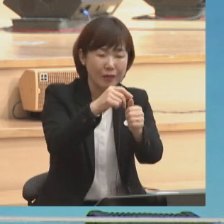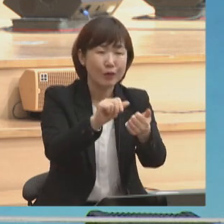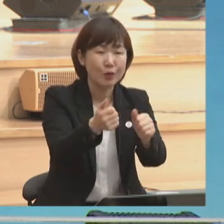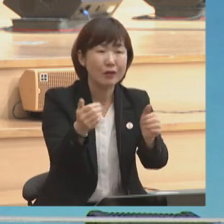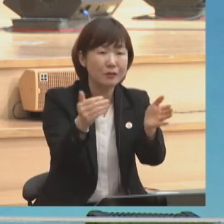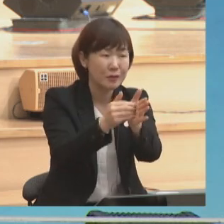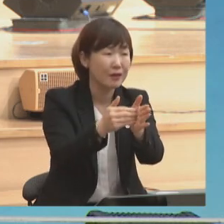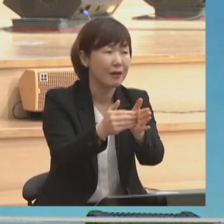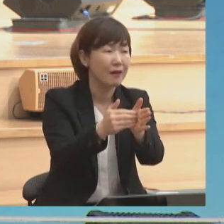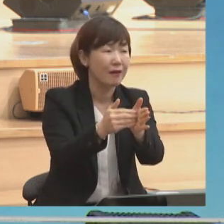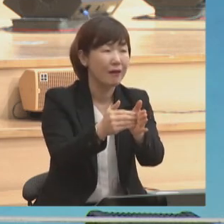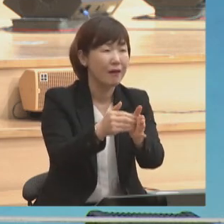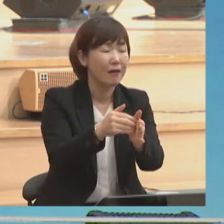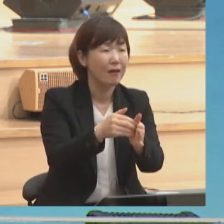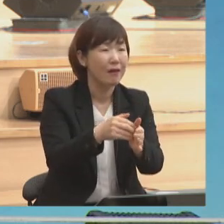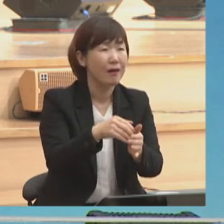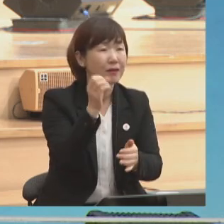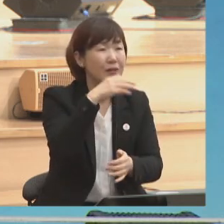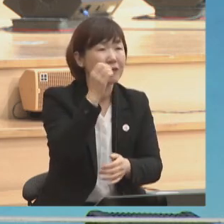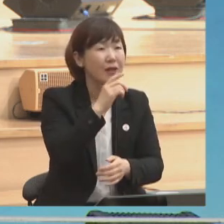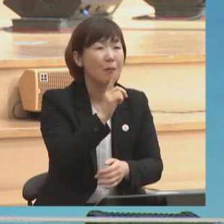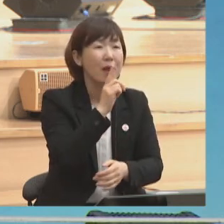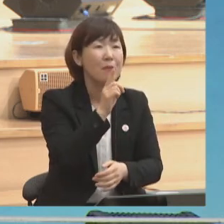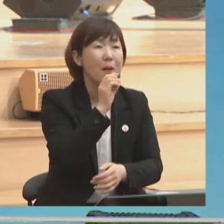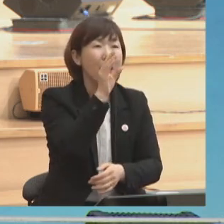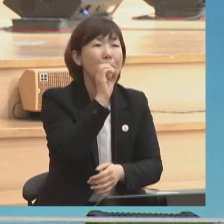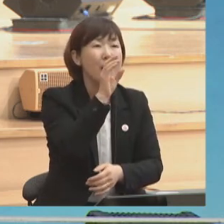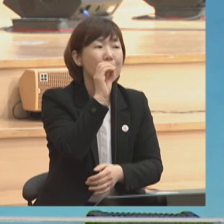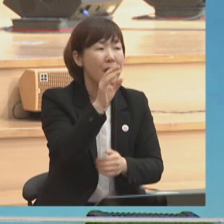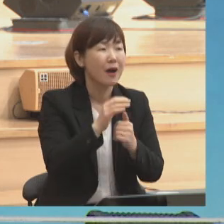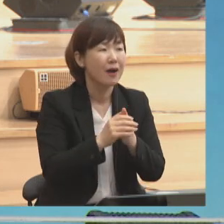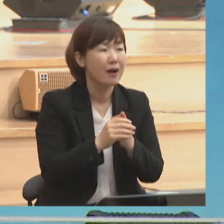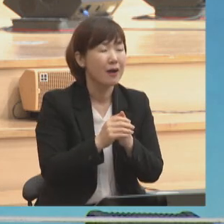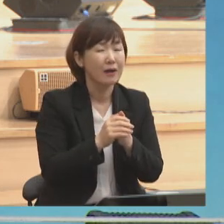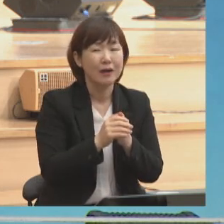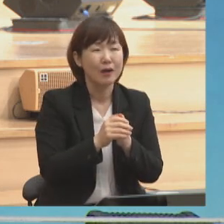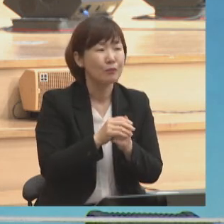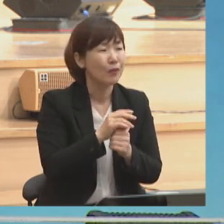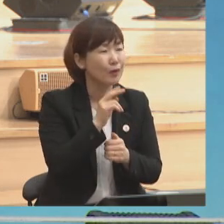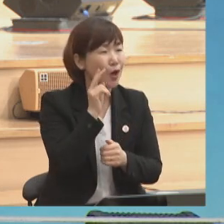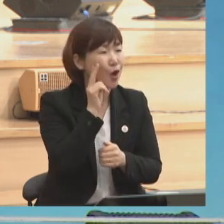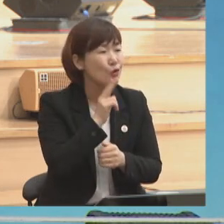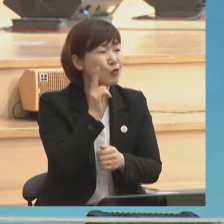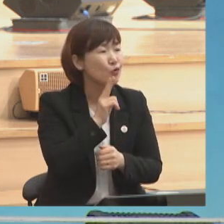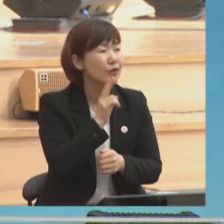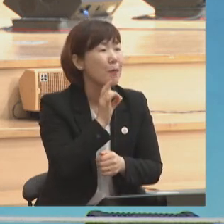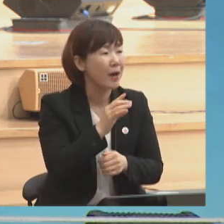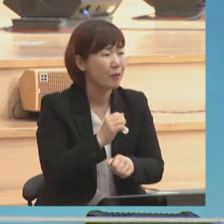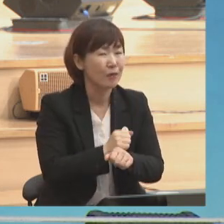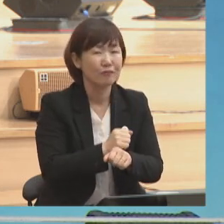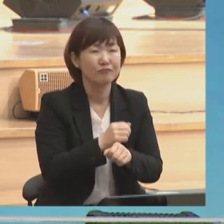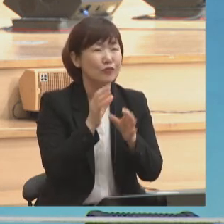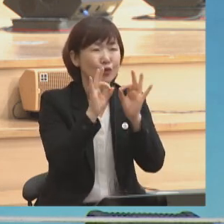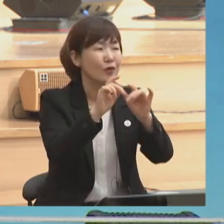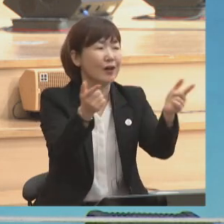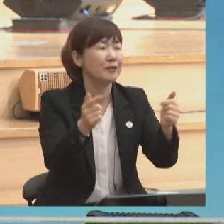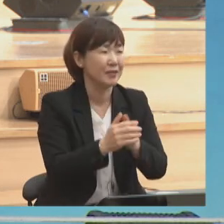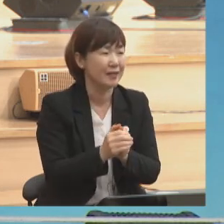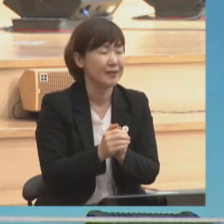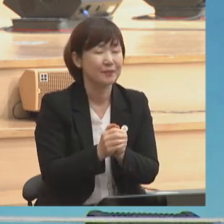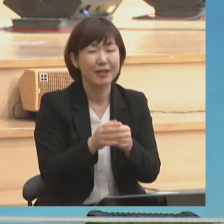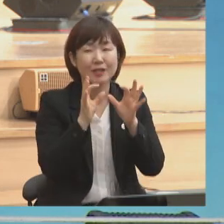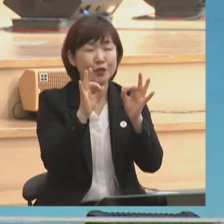달려 돌아가셨습니다. 그걸 전도라고. 여러분, 전도가 전도되려면 한 번 더 따라 하십시다. 선한 의도, 선한